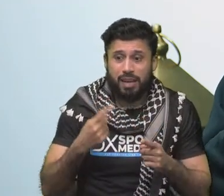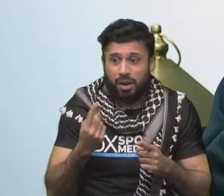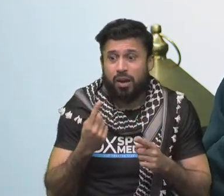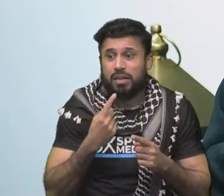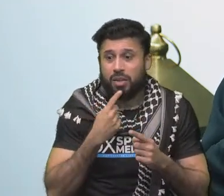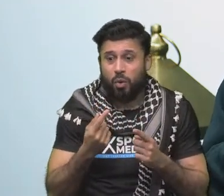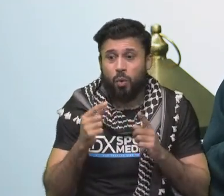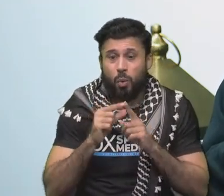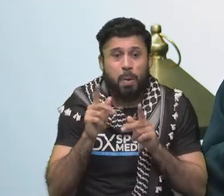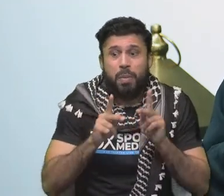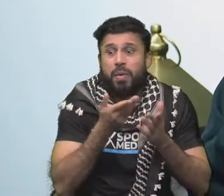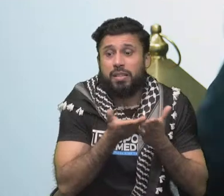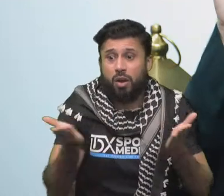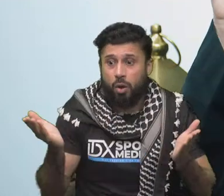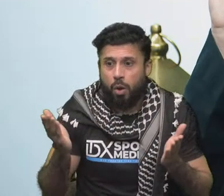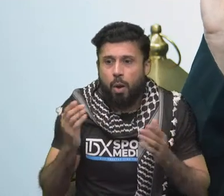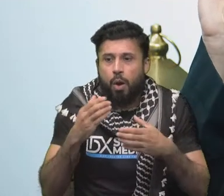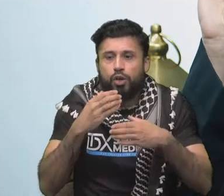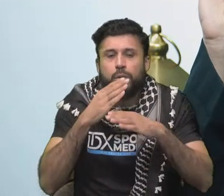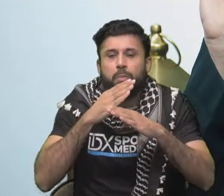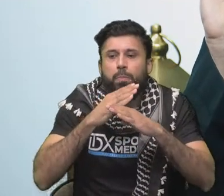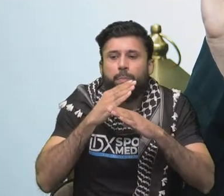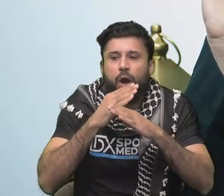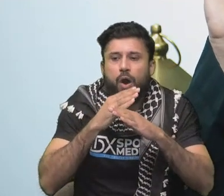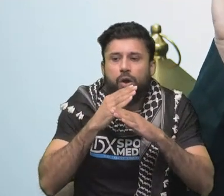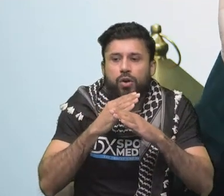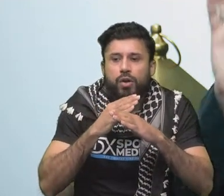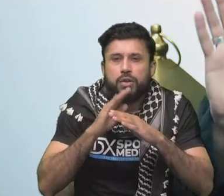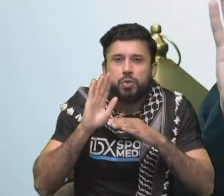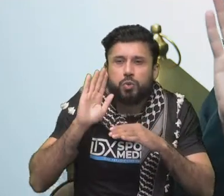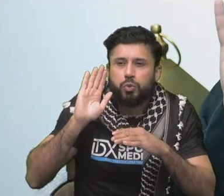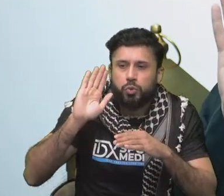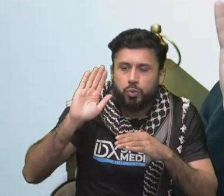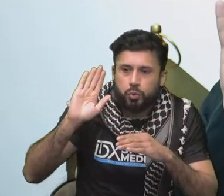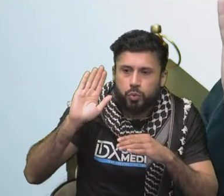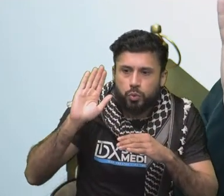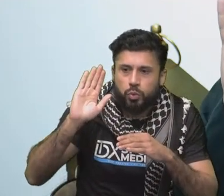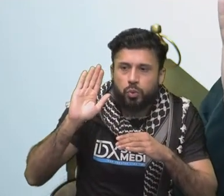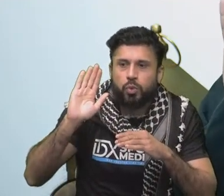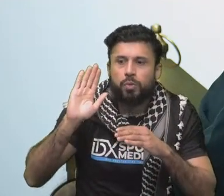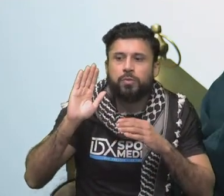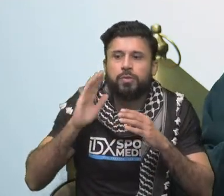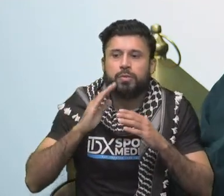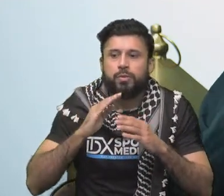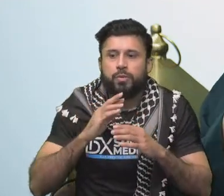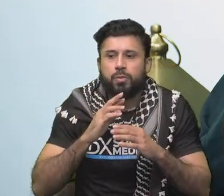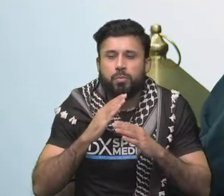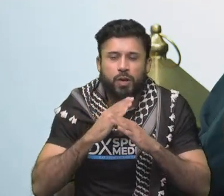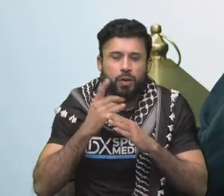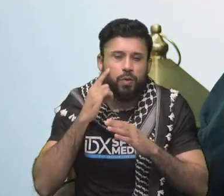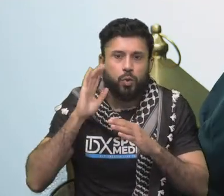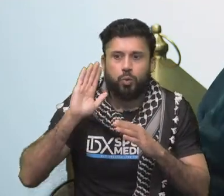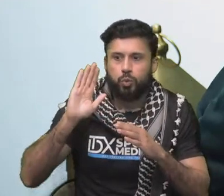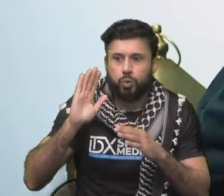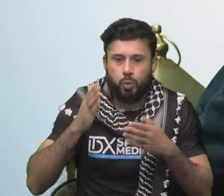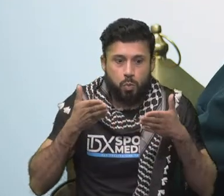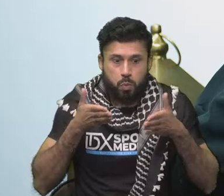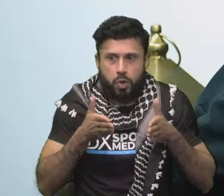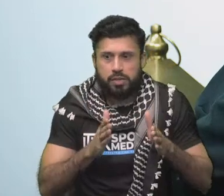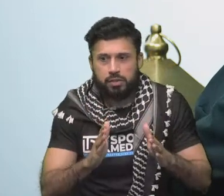Allah. And then at the end, أَرُجُ اللَّهِ I have hope in Allah subhanahu wa ta'ala. And so at the time of death,